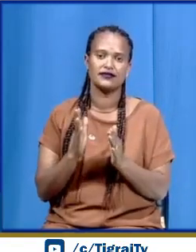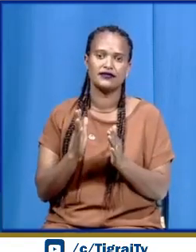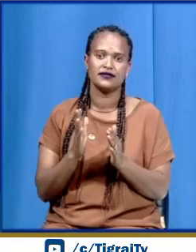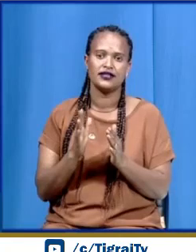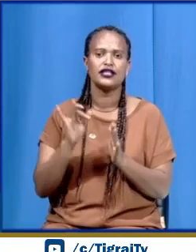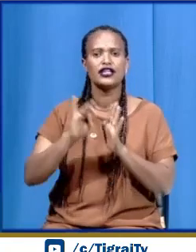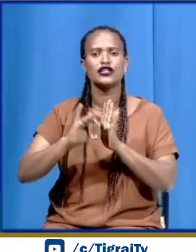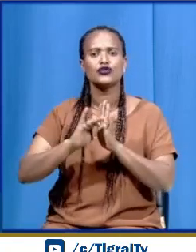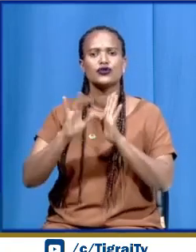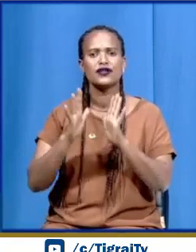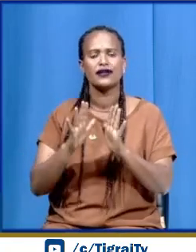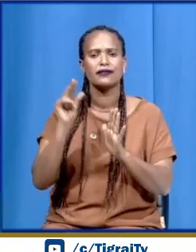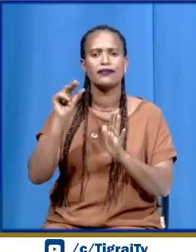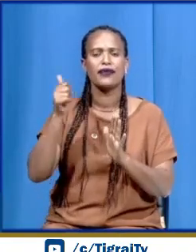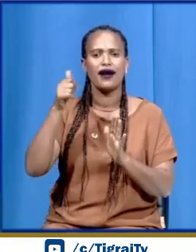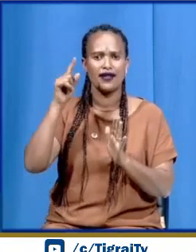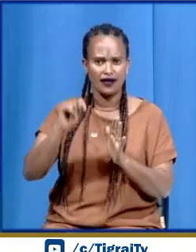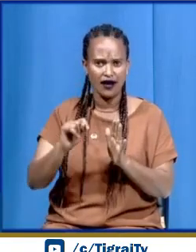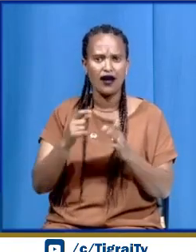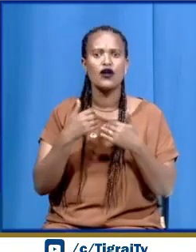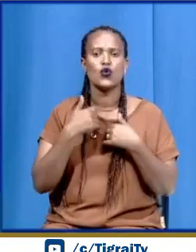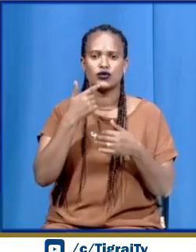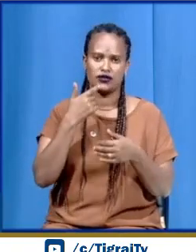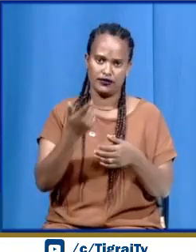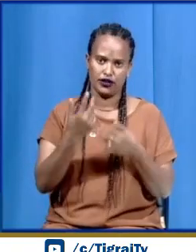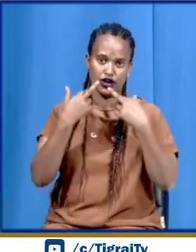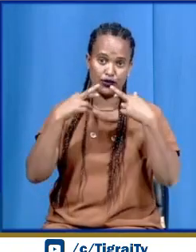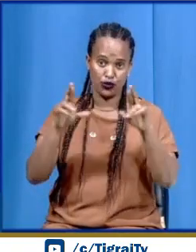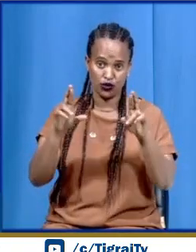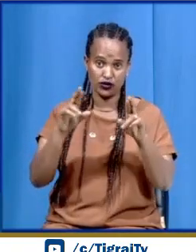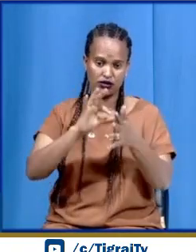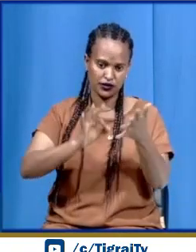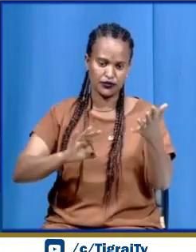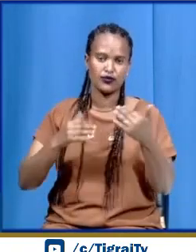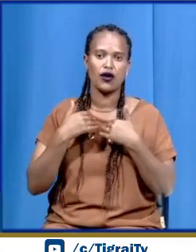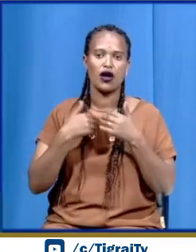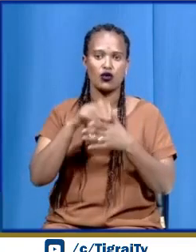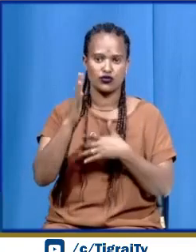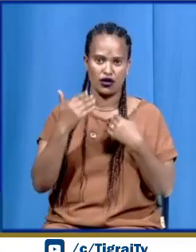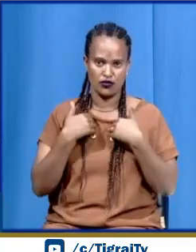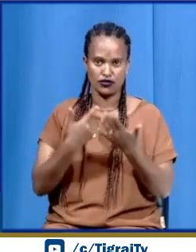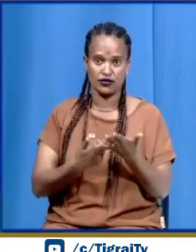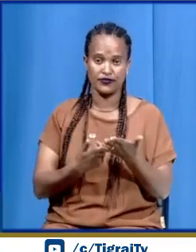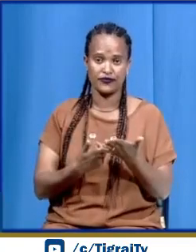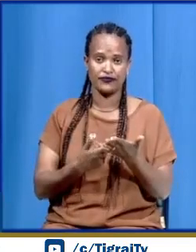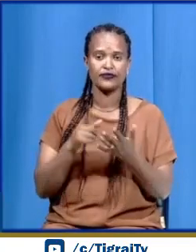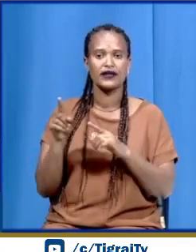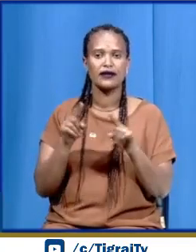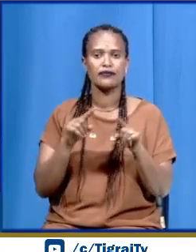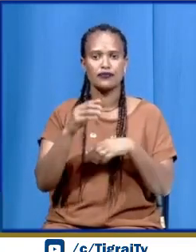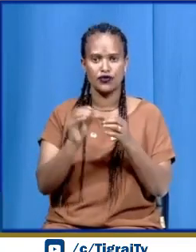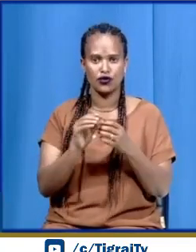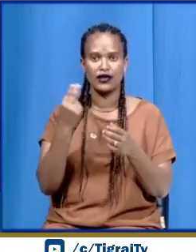ናይ ጀኖሳይድ ባእታታት ኣለዎ ዝብል ሪፖርት ፀብፂቦ ኣሎ ፅ ኣሎ እዚ ከም